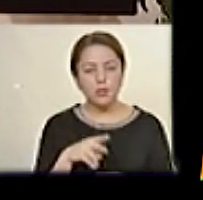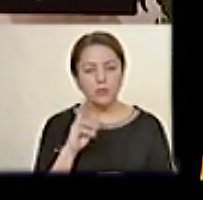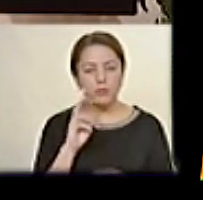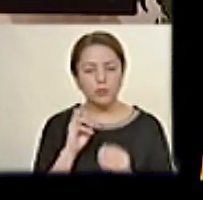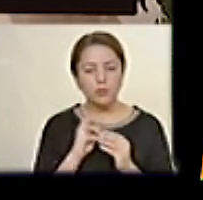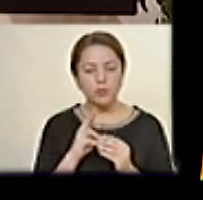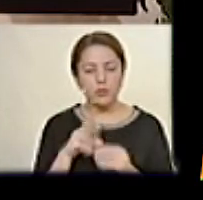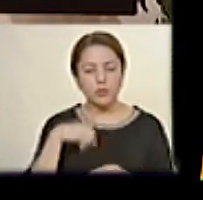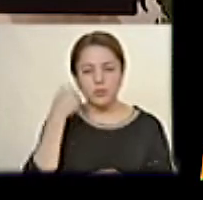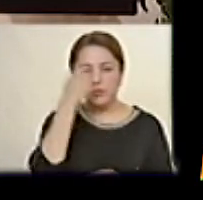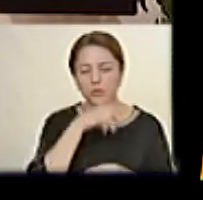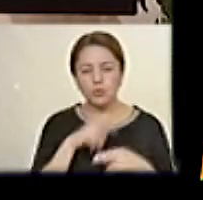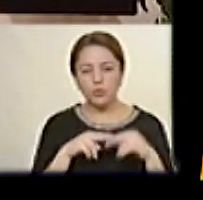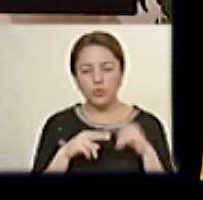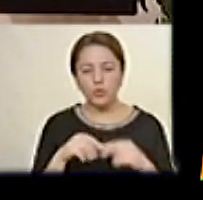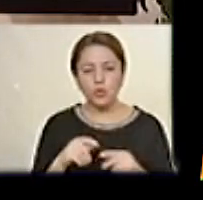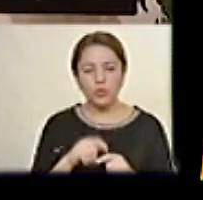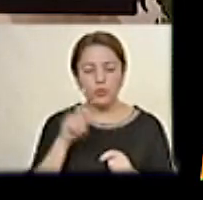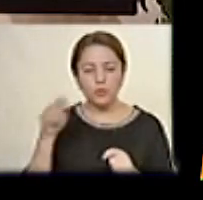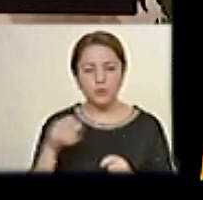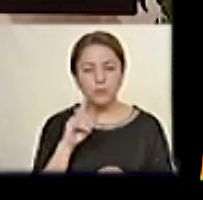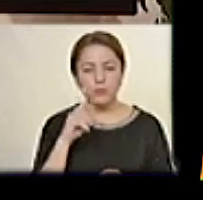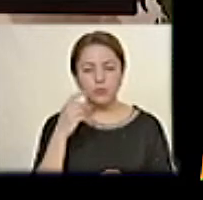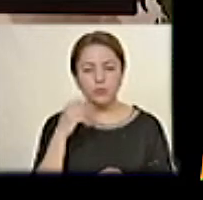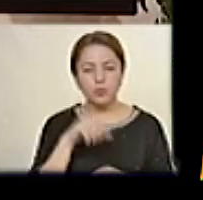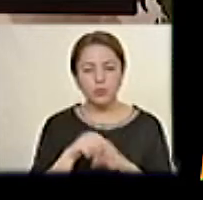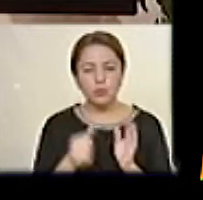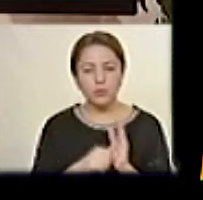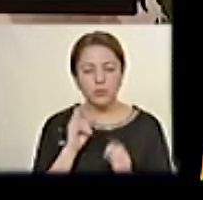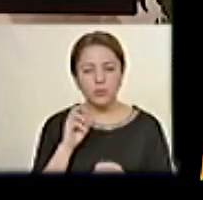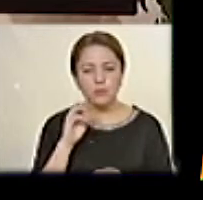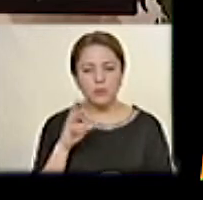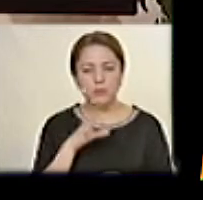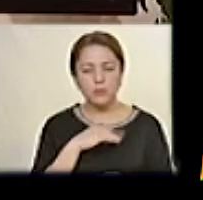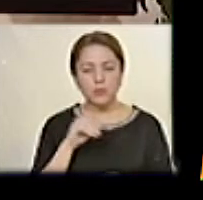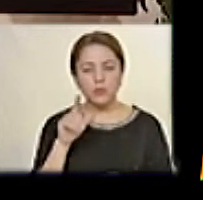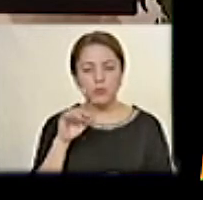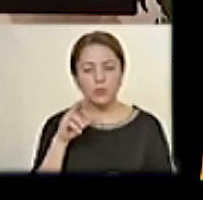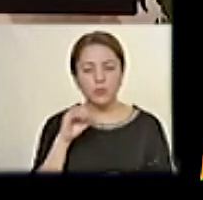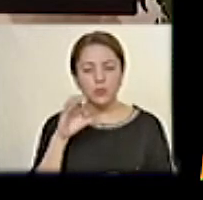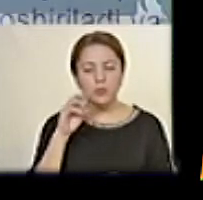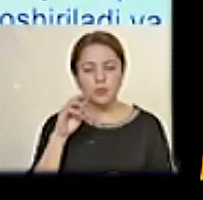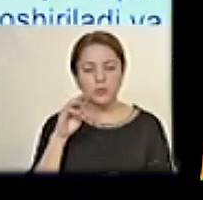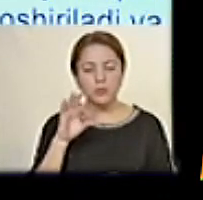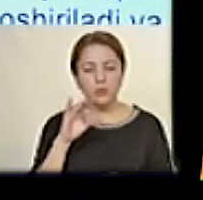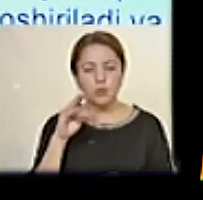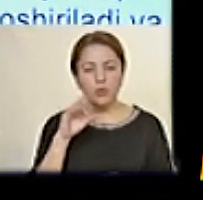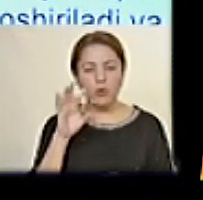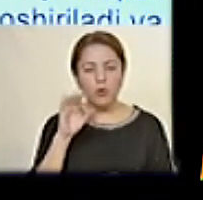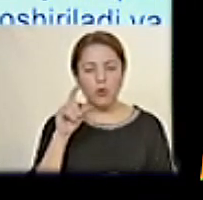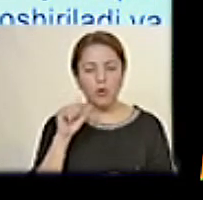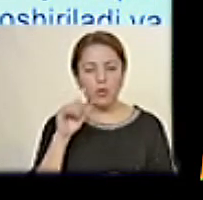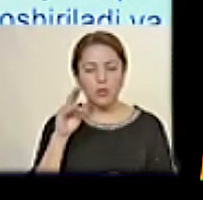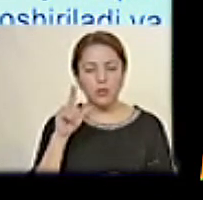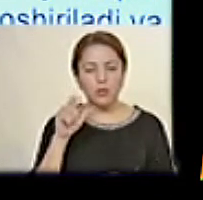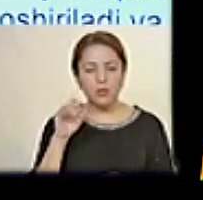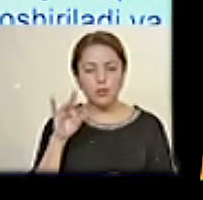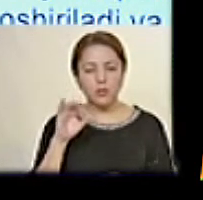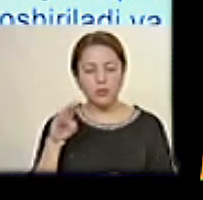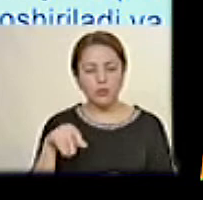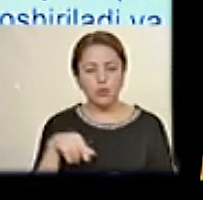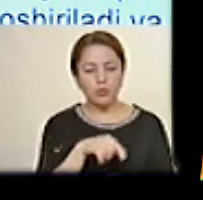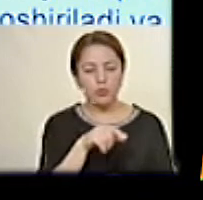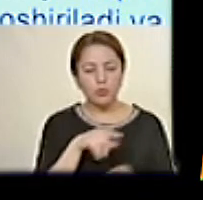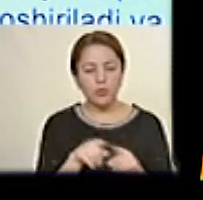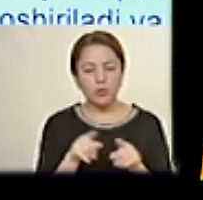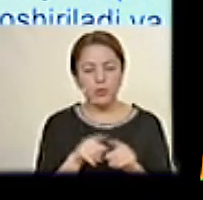2012-yilda qurilgan, uzunligi 116 km bo'lgan Guliston-Ohangaron avtomobil yo'li ham, demak, foydalanishga topshirilgan bo'lib, demak, bu